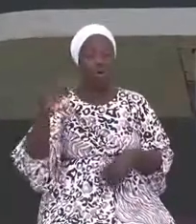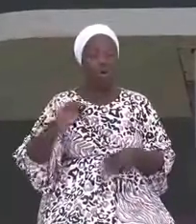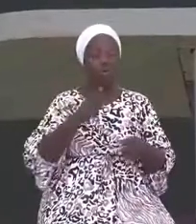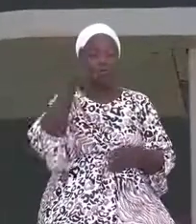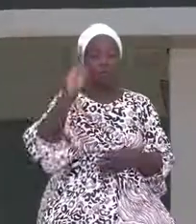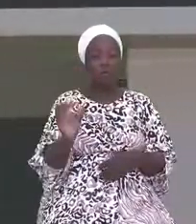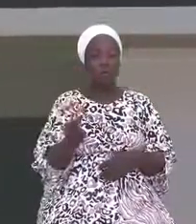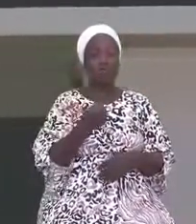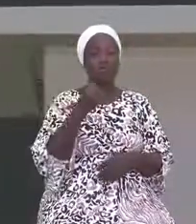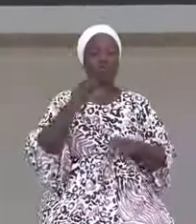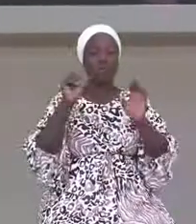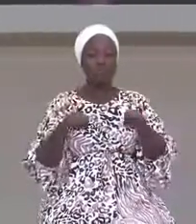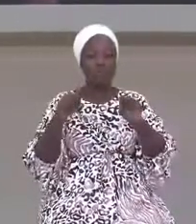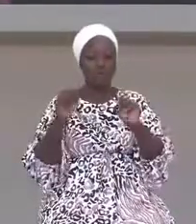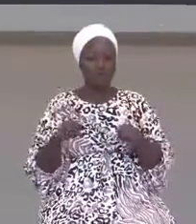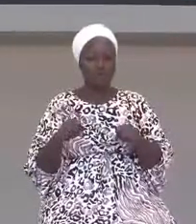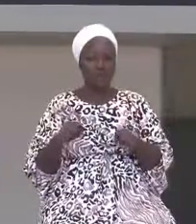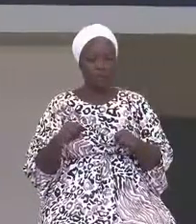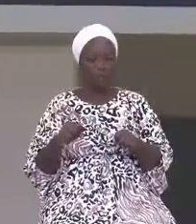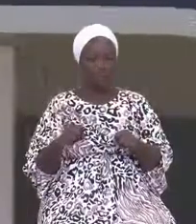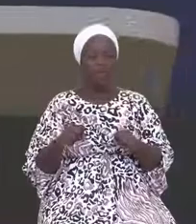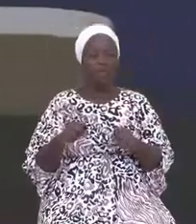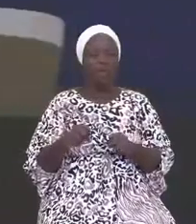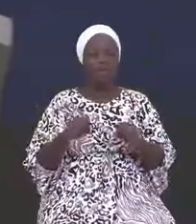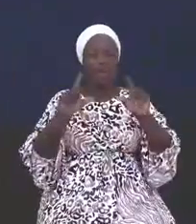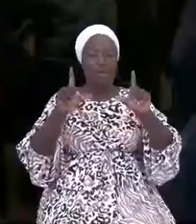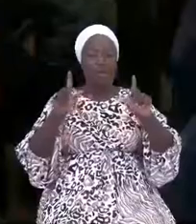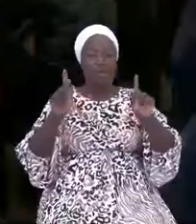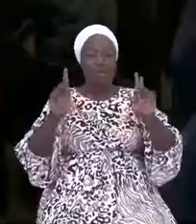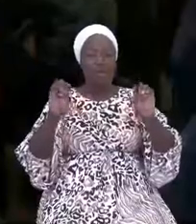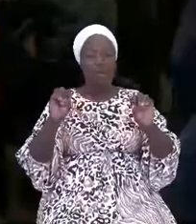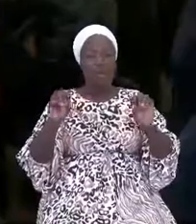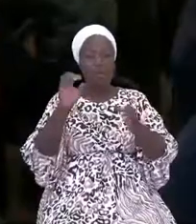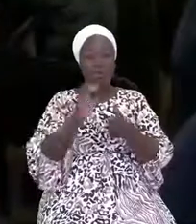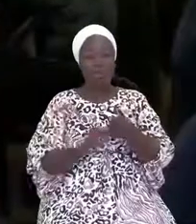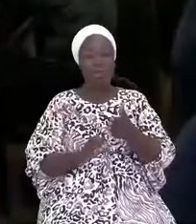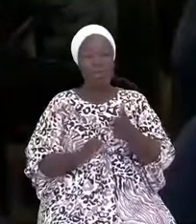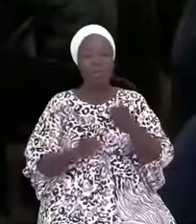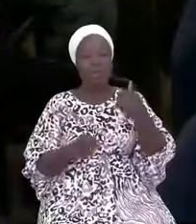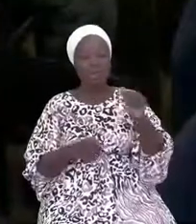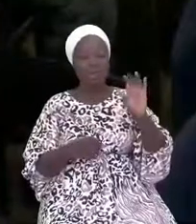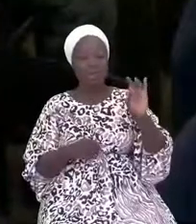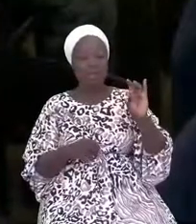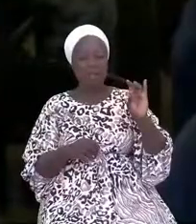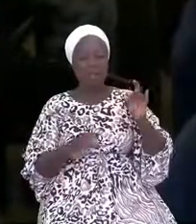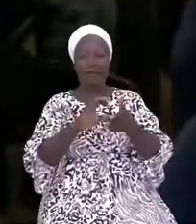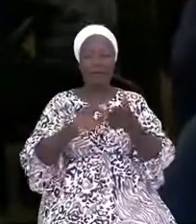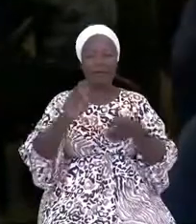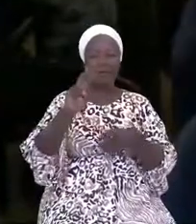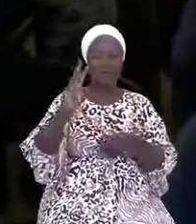de Dieu. En Luc au chapitre 18. En Luc chapitre 18, verset